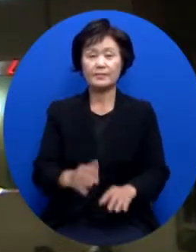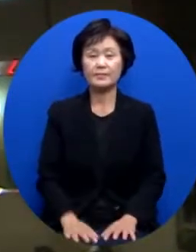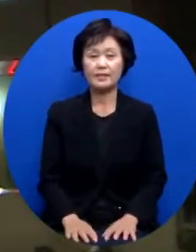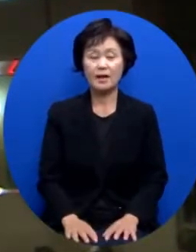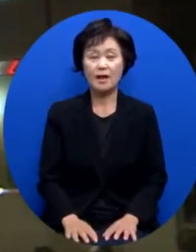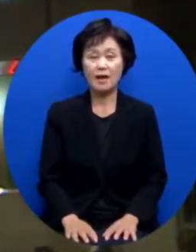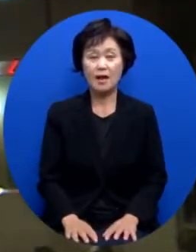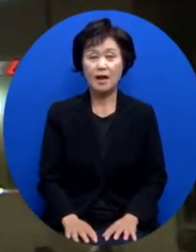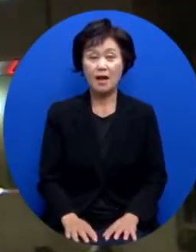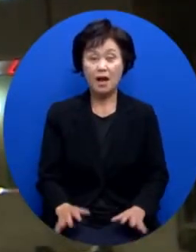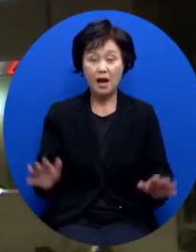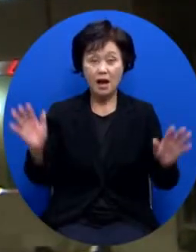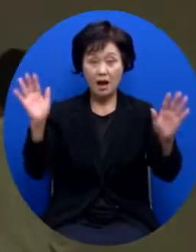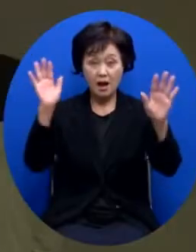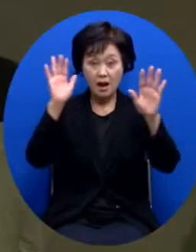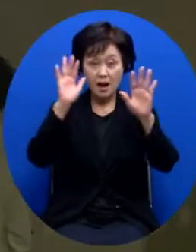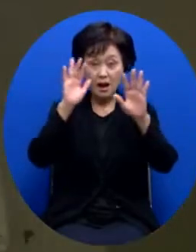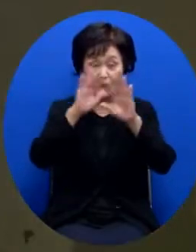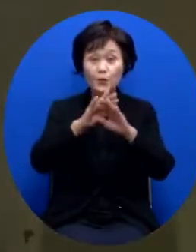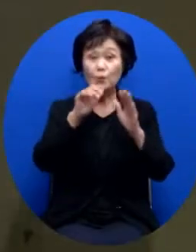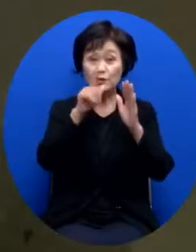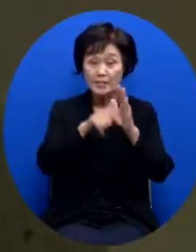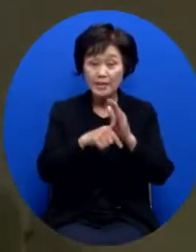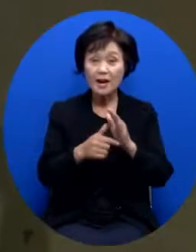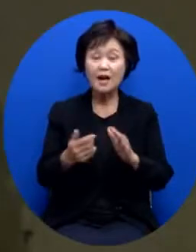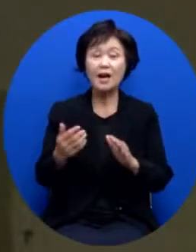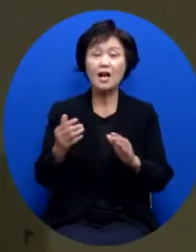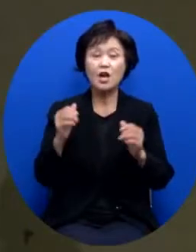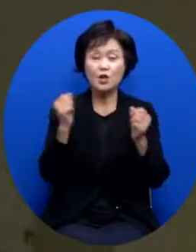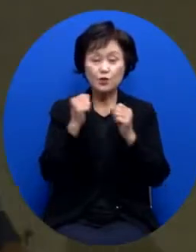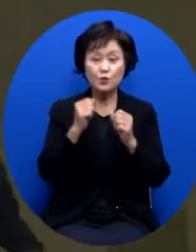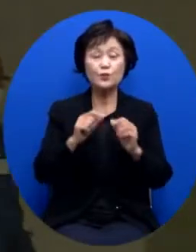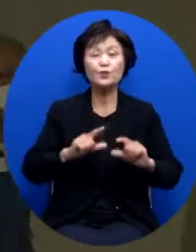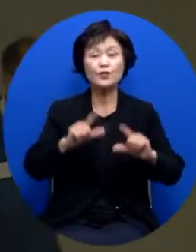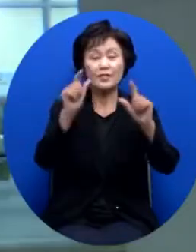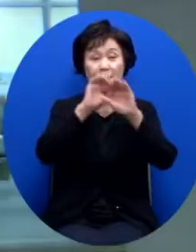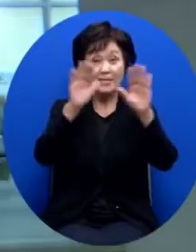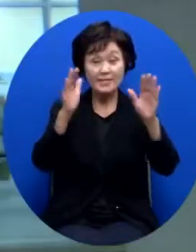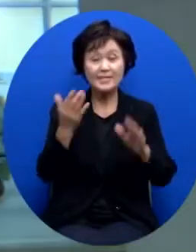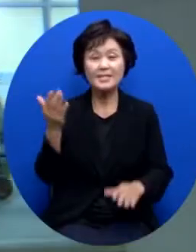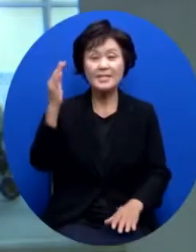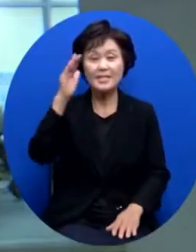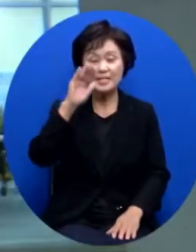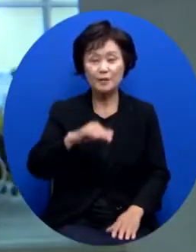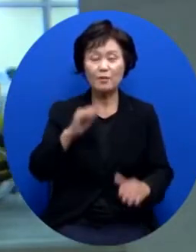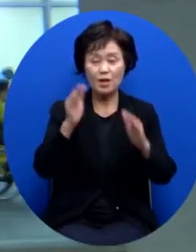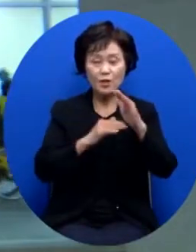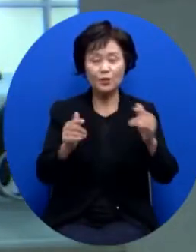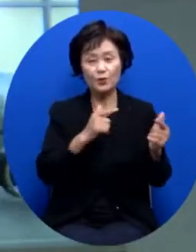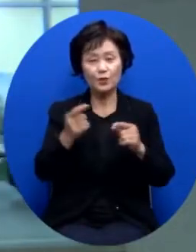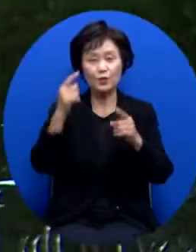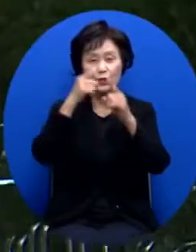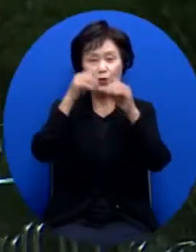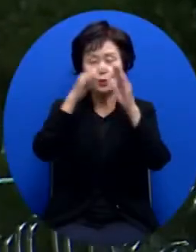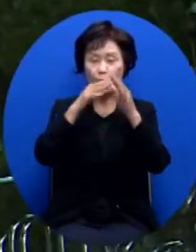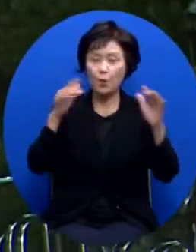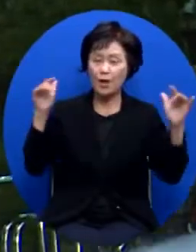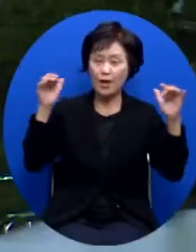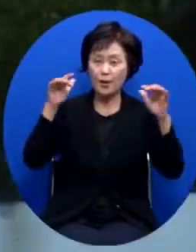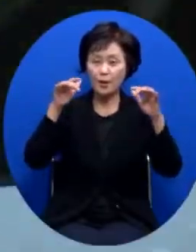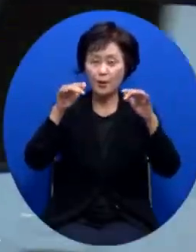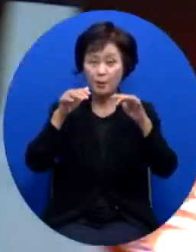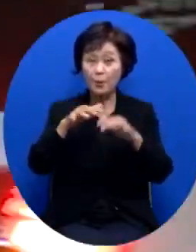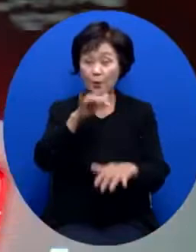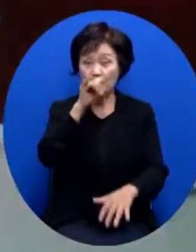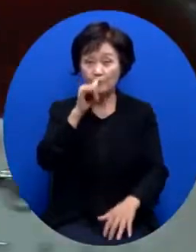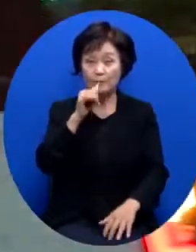아직은 깜깜한 이른 새벽. 쌀쌀한 날씨에 성도들이 옷깃을 여미며 바쁘게 교회로 향합니다. 졸린 눈을